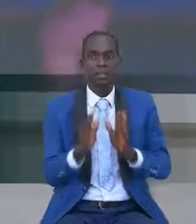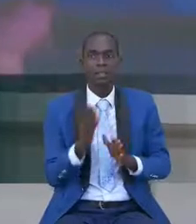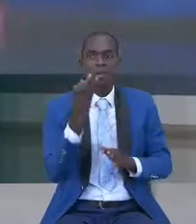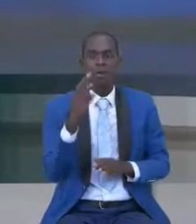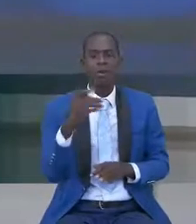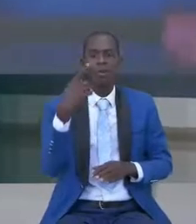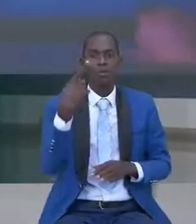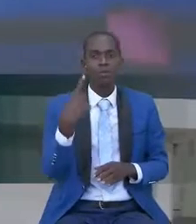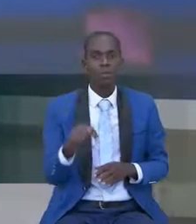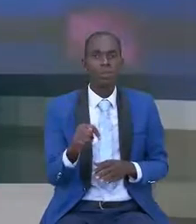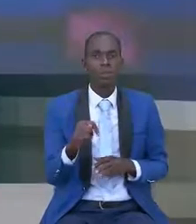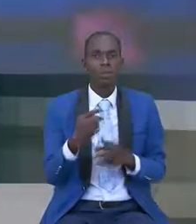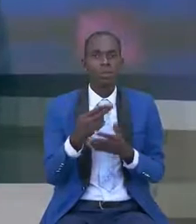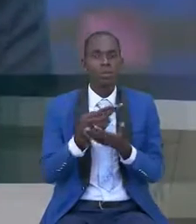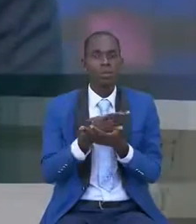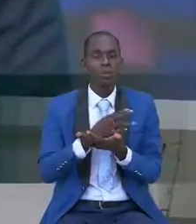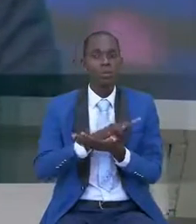pieux.